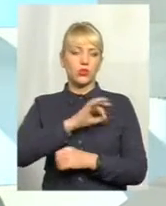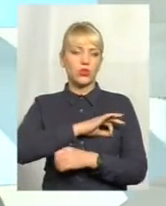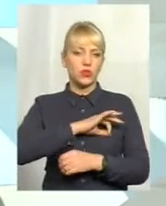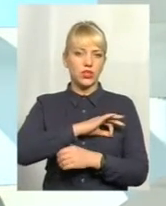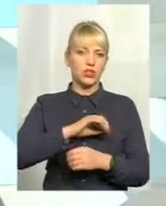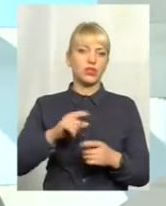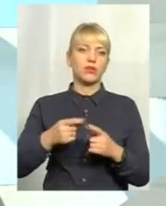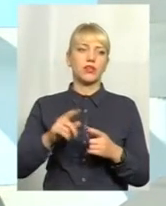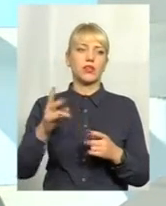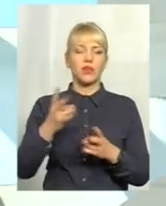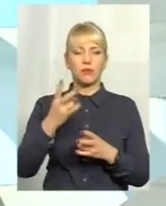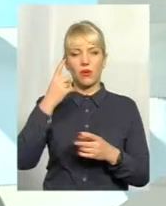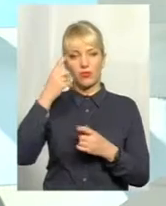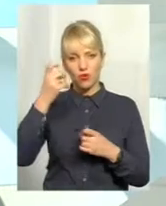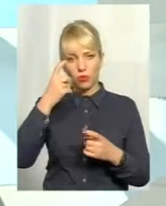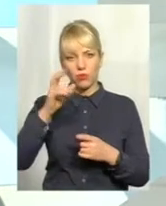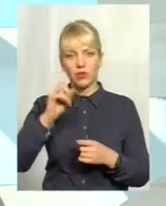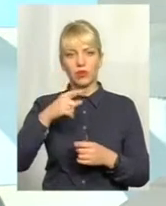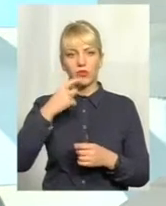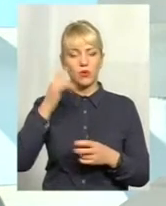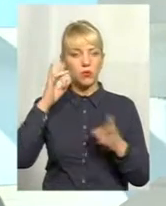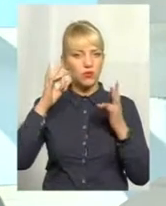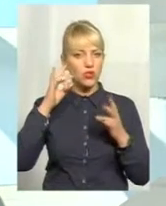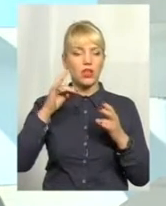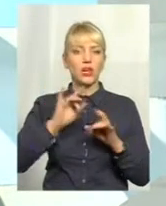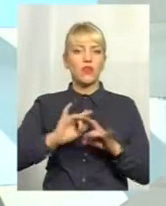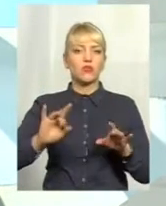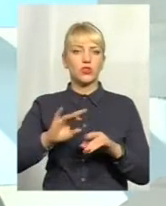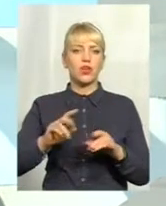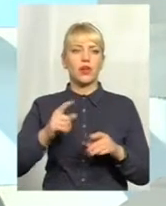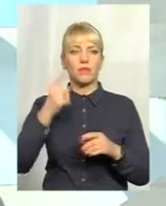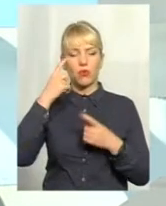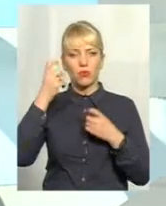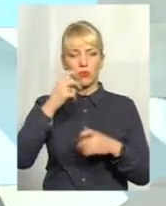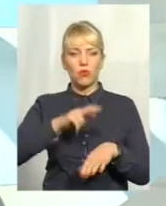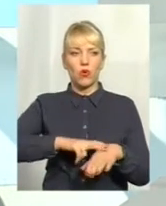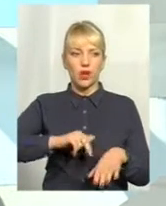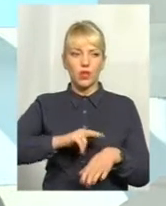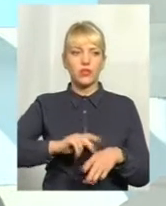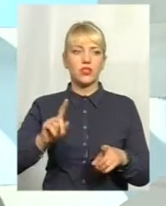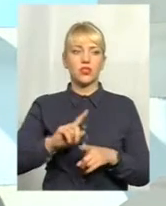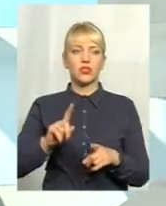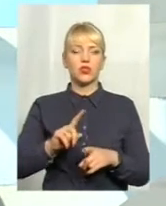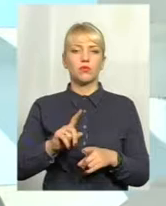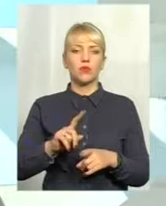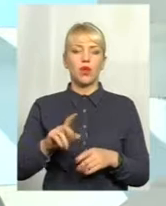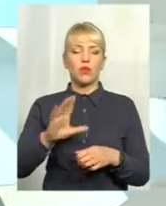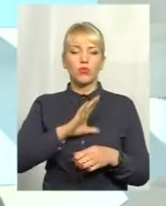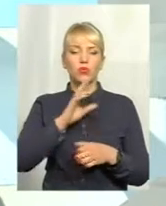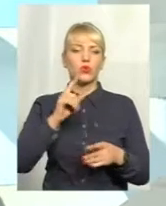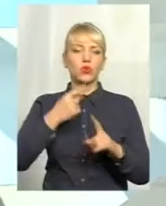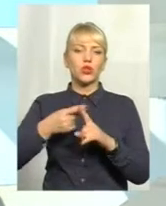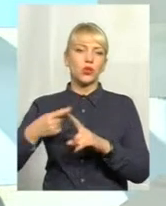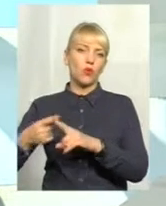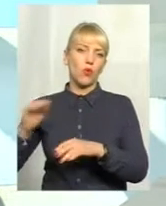яке також інформувати, як от прозвучало вже в сюжеті, інформувати правоохоронні органи, поліцію, що надасть додаткові якісь докази особі